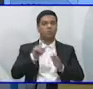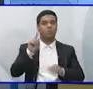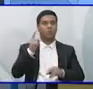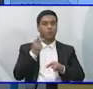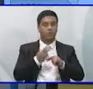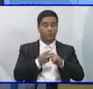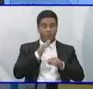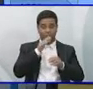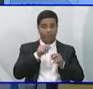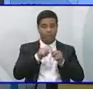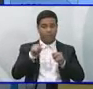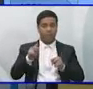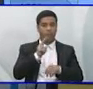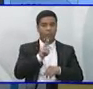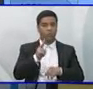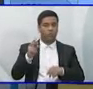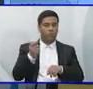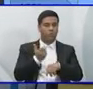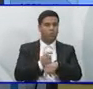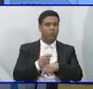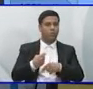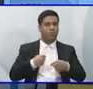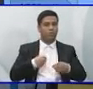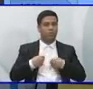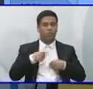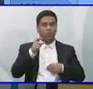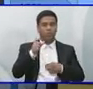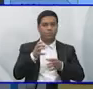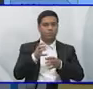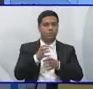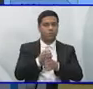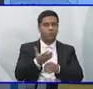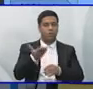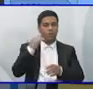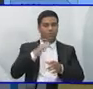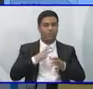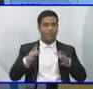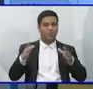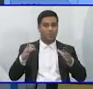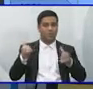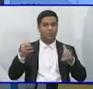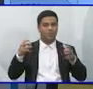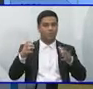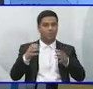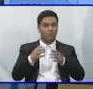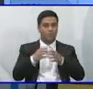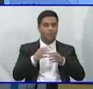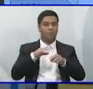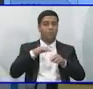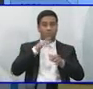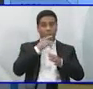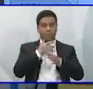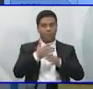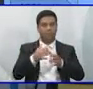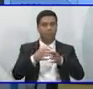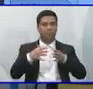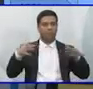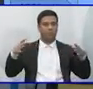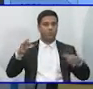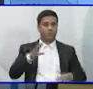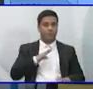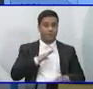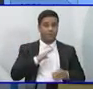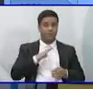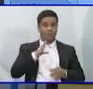chunki bu davrga kelib Qoraqalpoqlarning aholi soni oldingi davrlarga nisbatan ko'paya boshlagan edi.